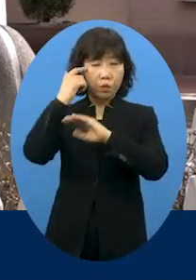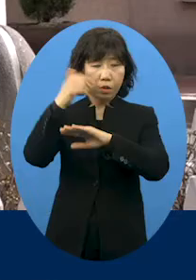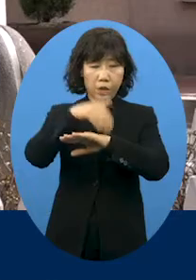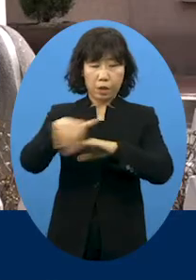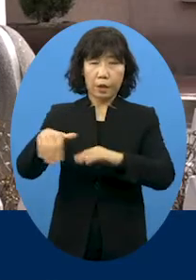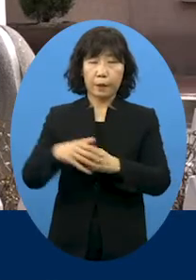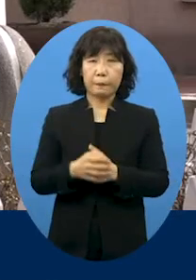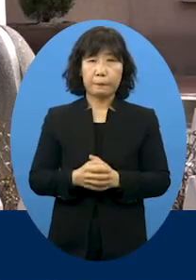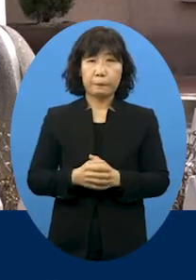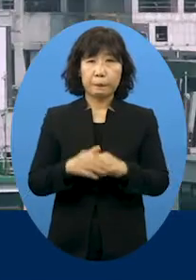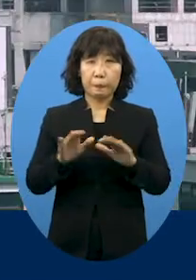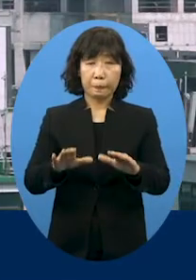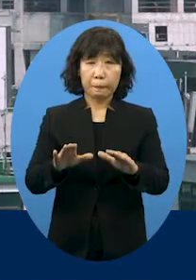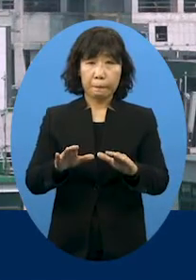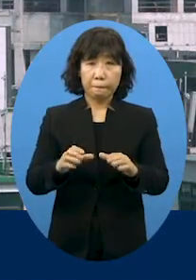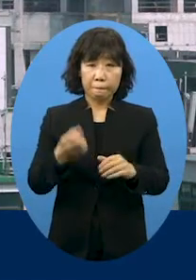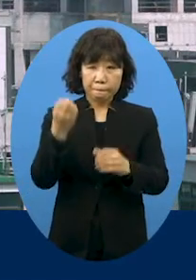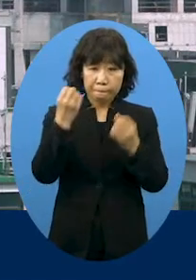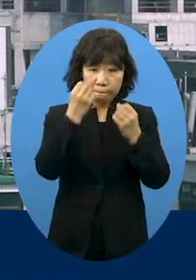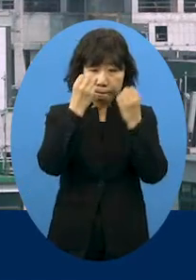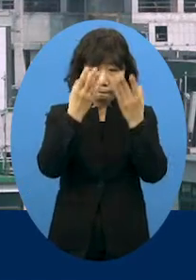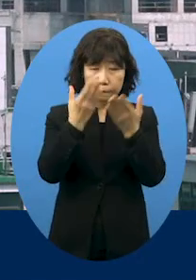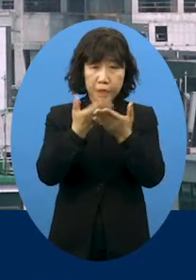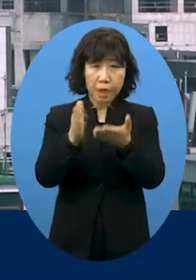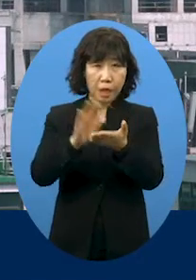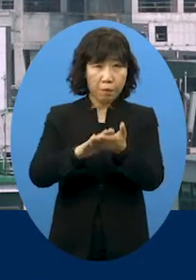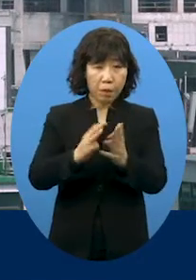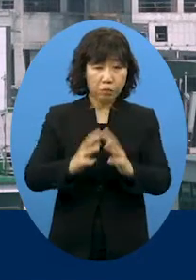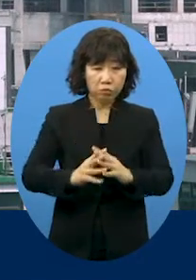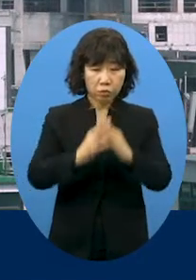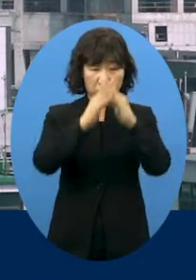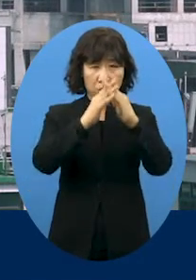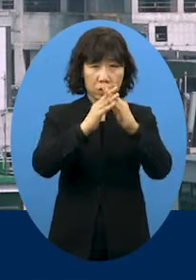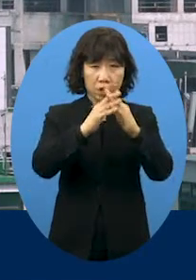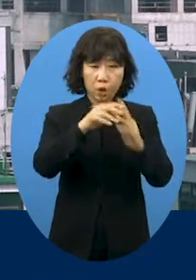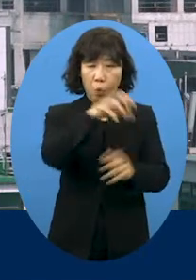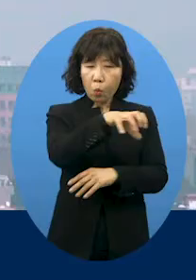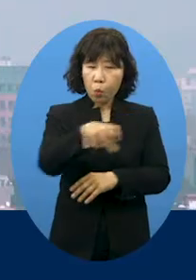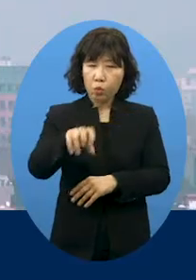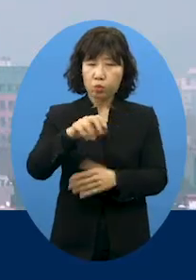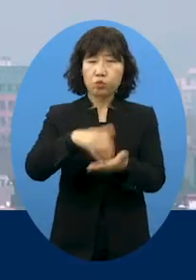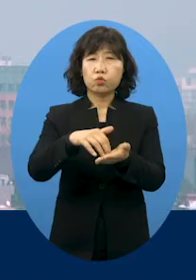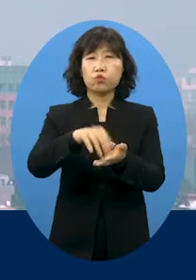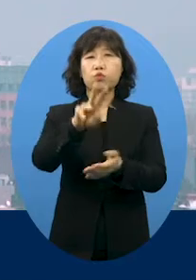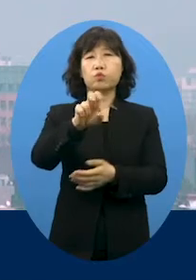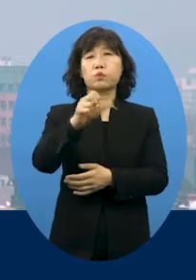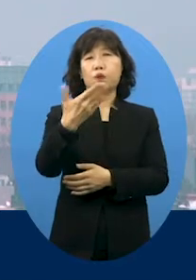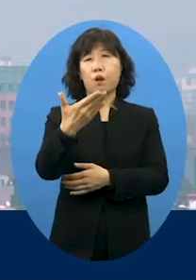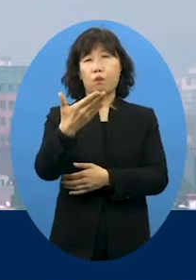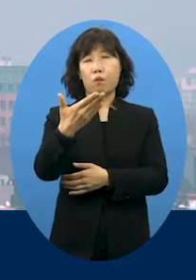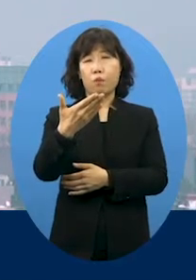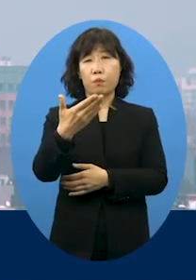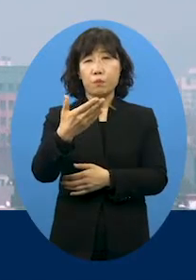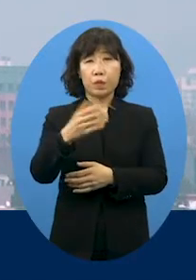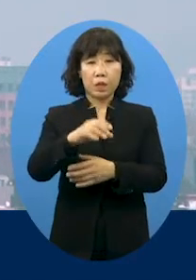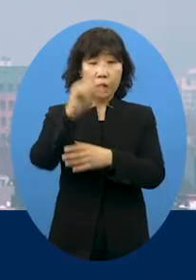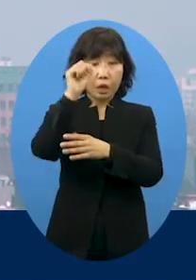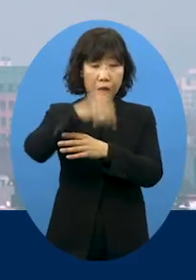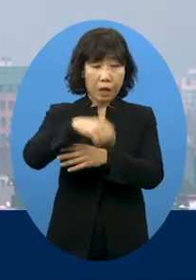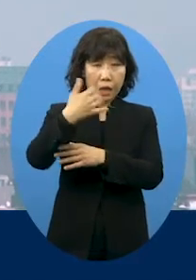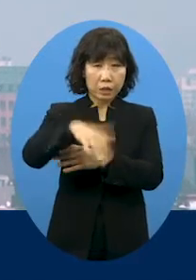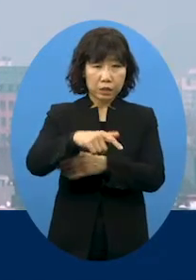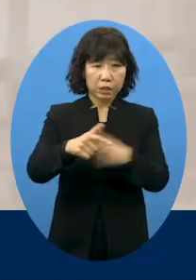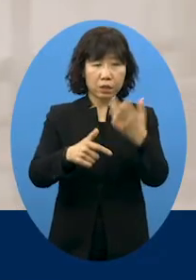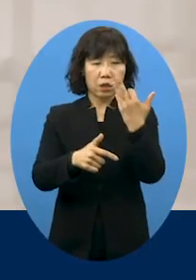계획입니다 관내 재개발 재건축사업이 에 추진되고 있는 수 보라 9개 구역 중 사업시행 계획인가 이전 단계에